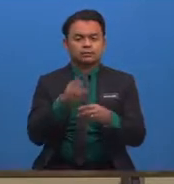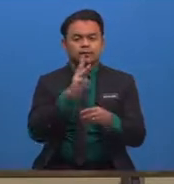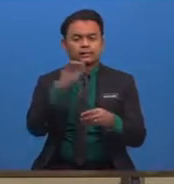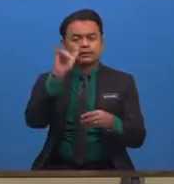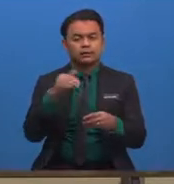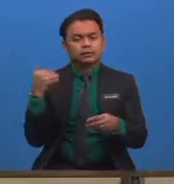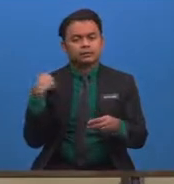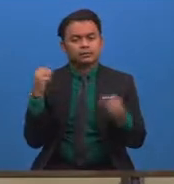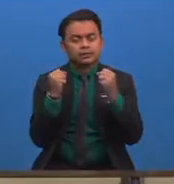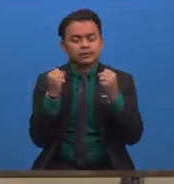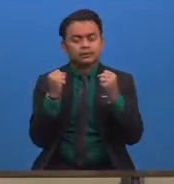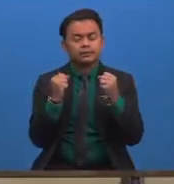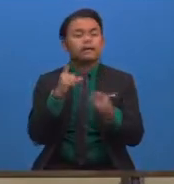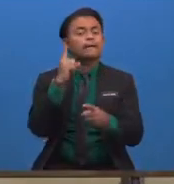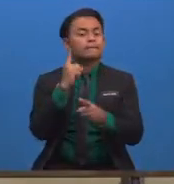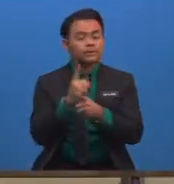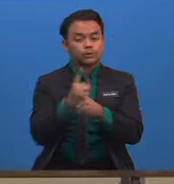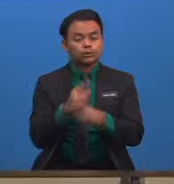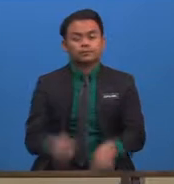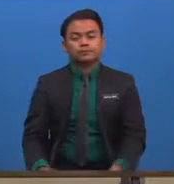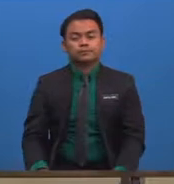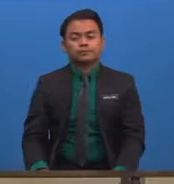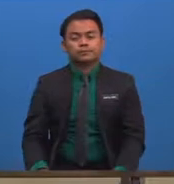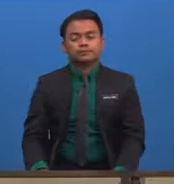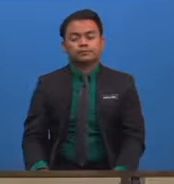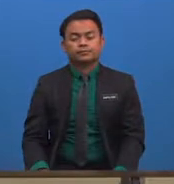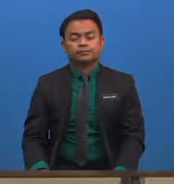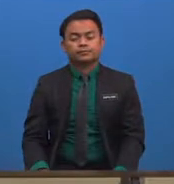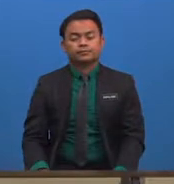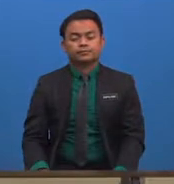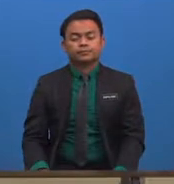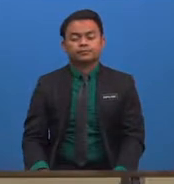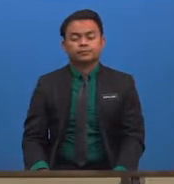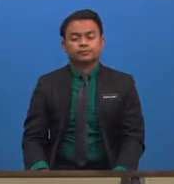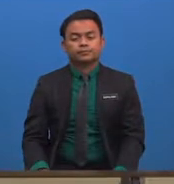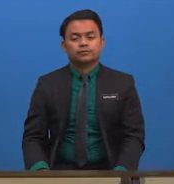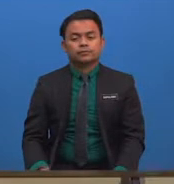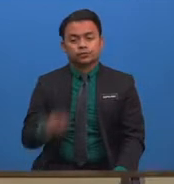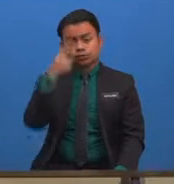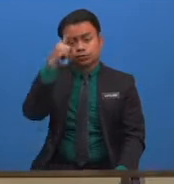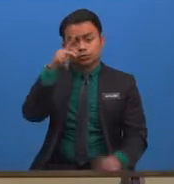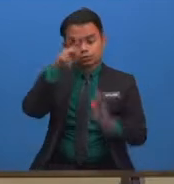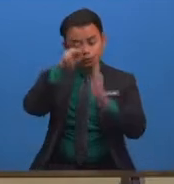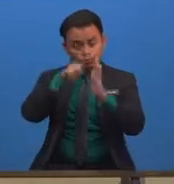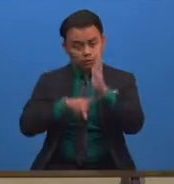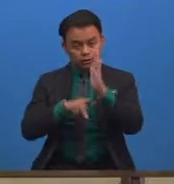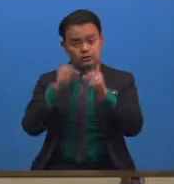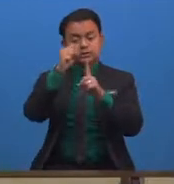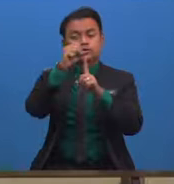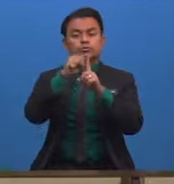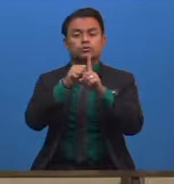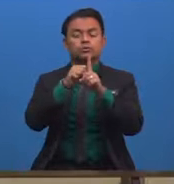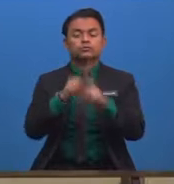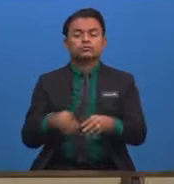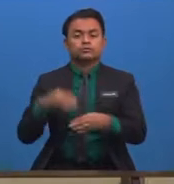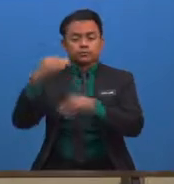Ya, betul. Untuk menghentikan proses memasak dan menurunkan suhu. Proses ini